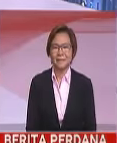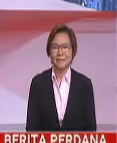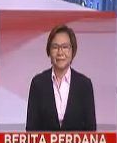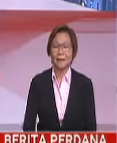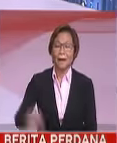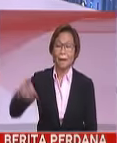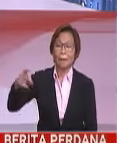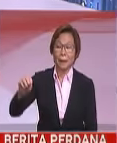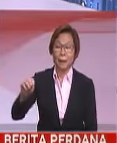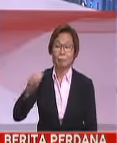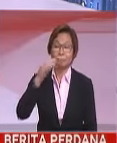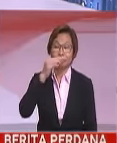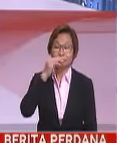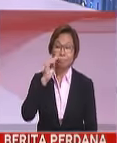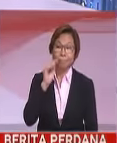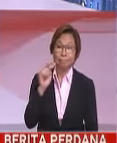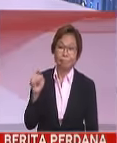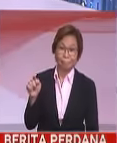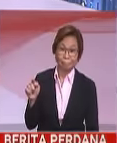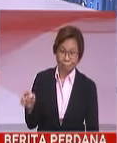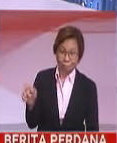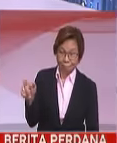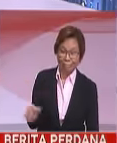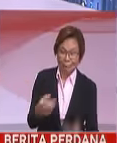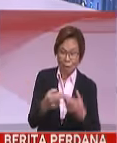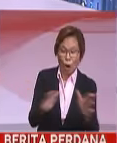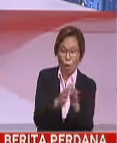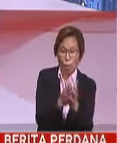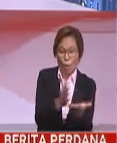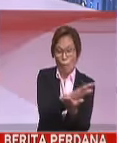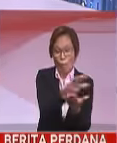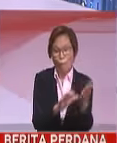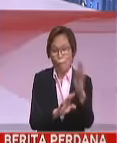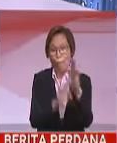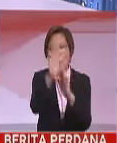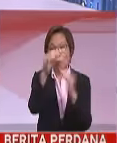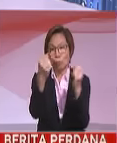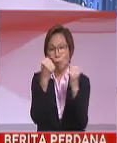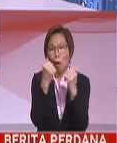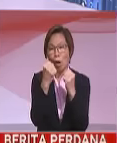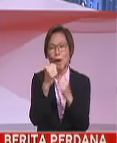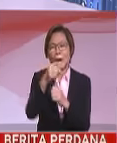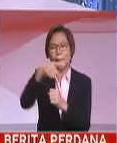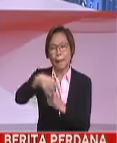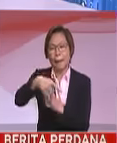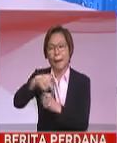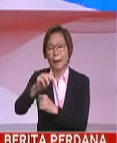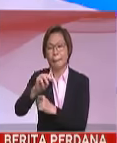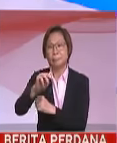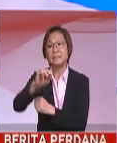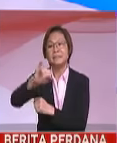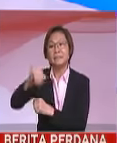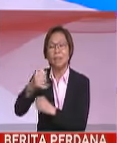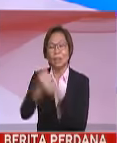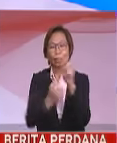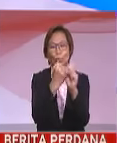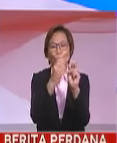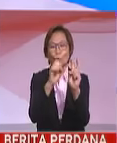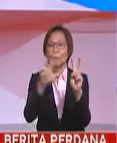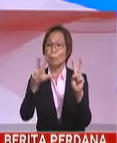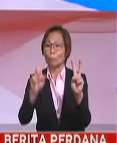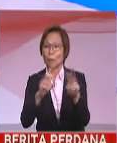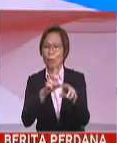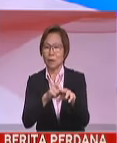Perdana Menteri Tan Sri Muhyiddin Yassin melancarkan buku Pelan Pembangunan Mampan Johor PPMJ 2030 di